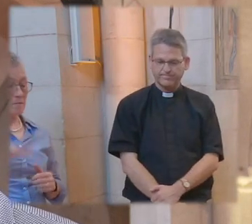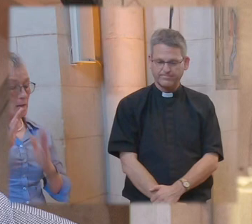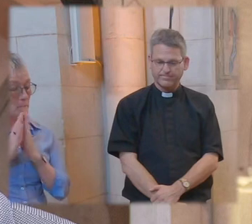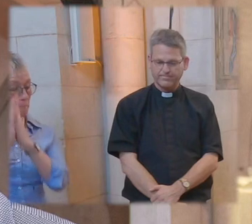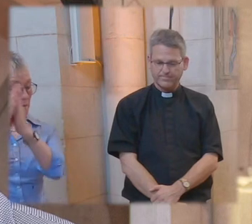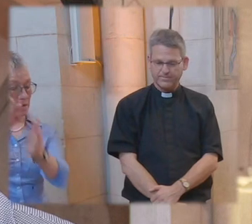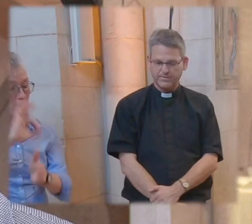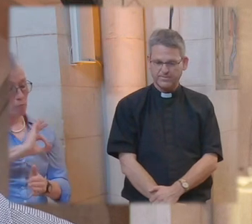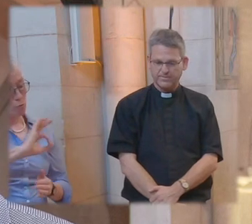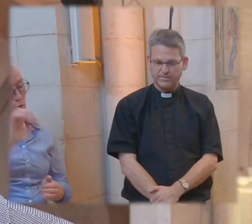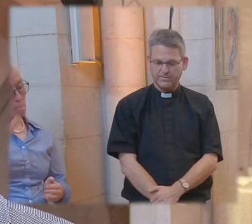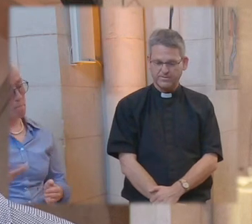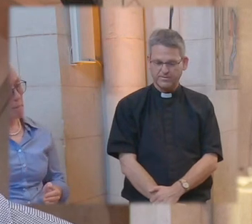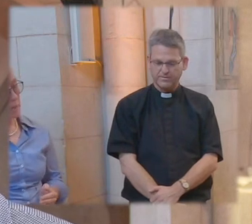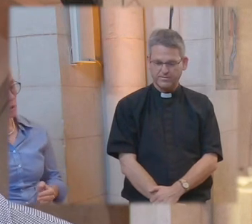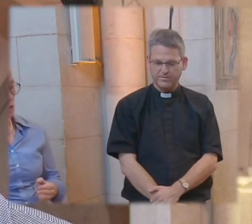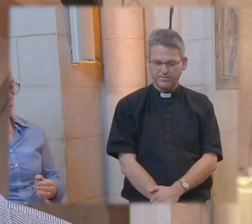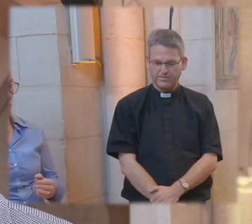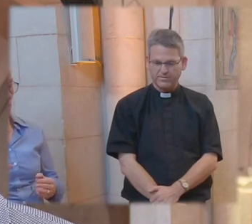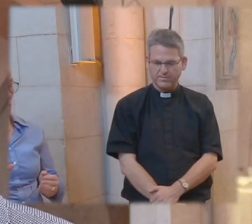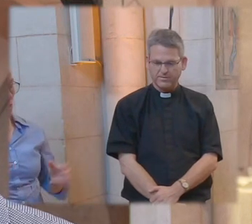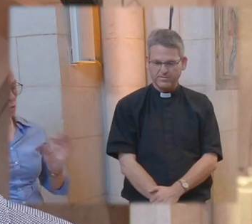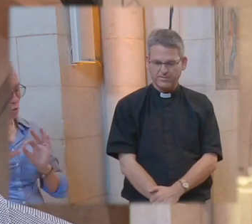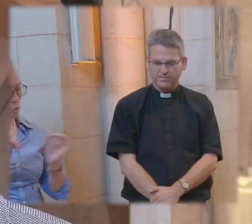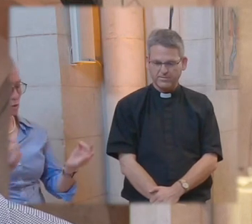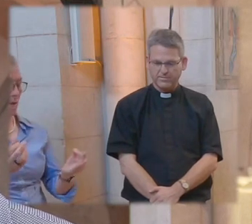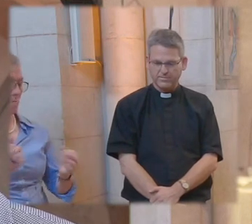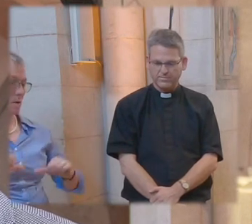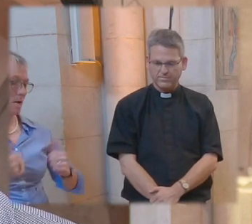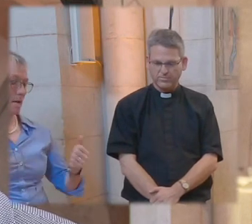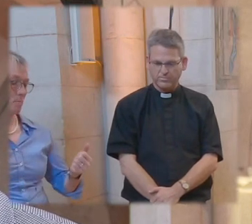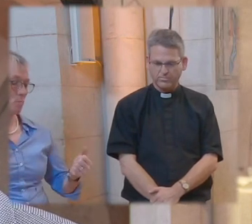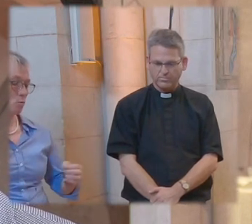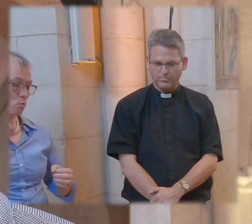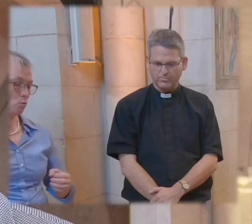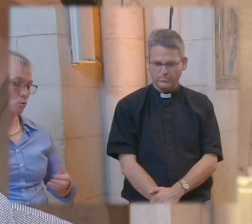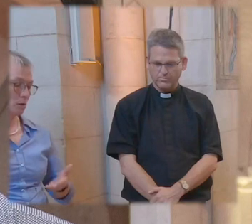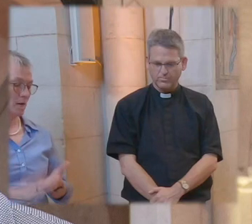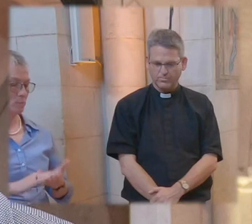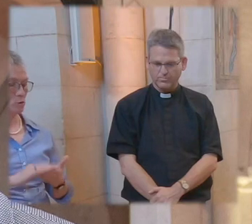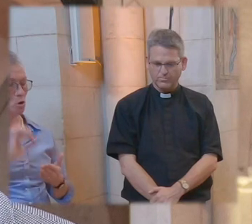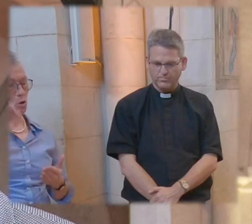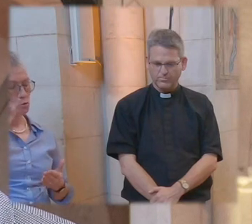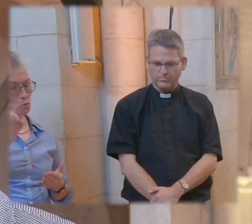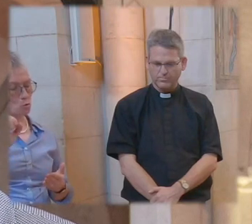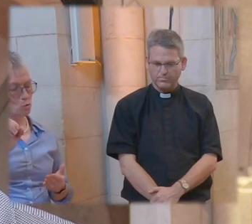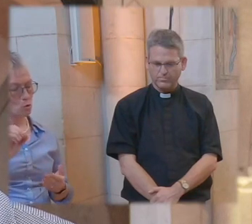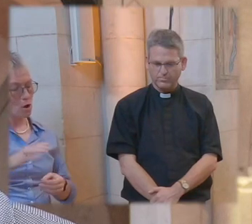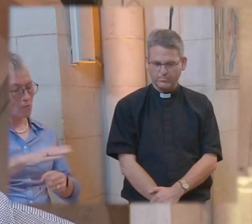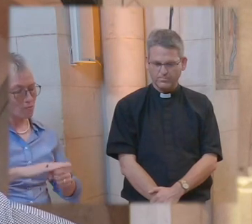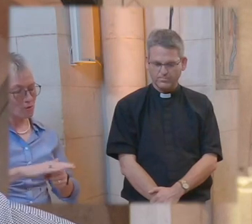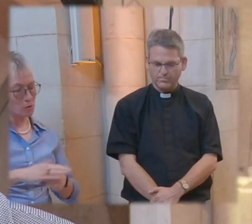für ein gutes und versöhntes Miteinander aller Menschen und Sprachen, aller Konfessionen und Religionen in